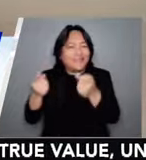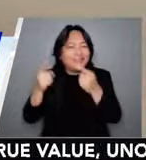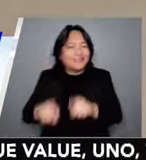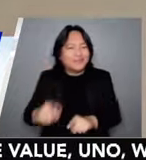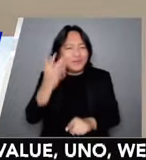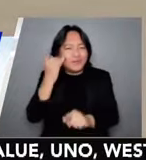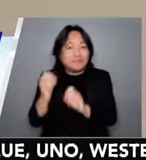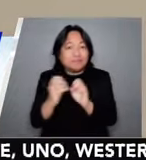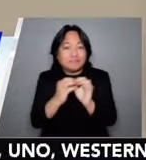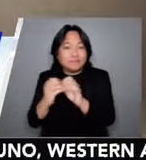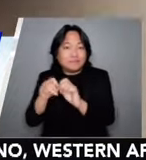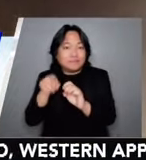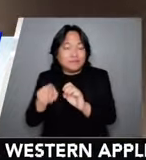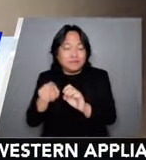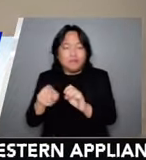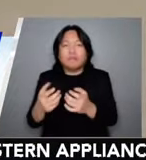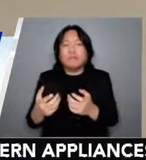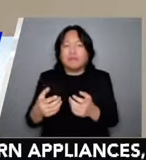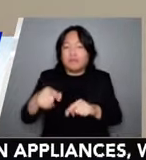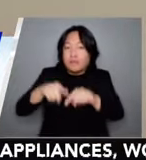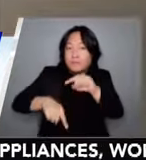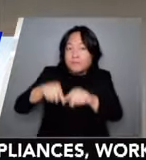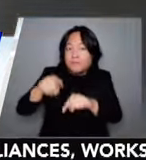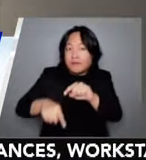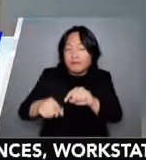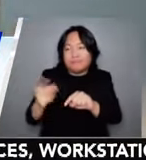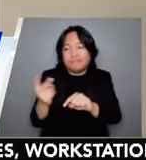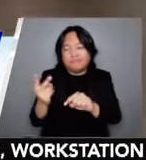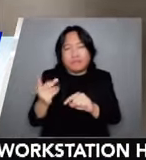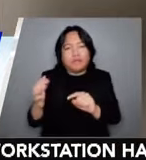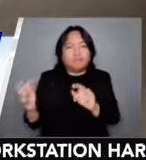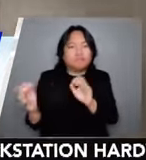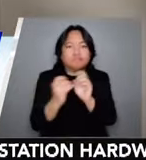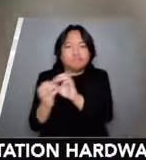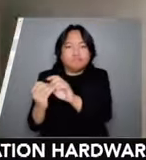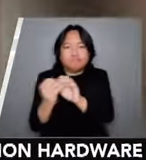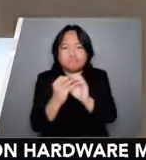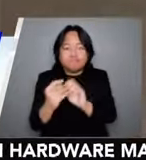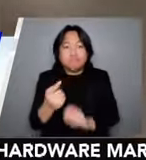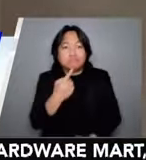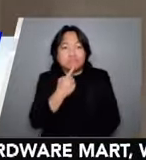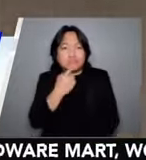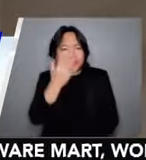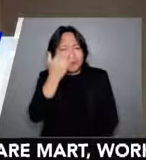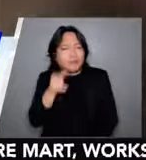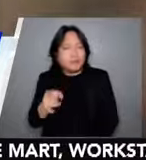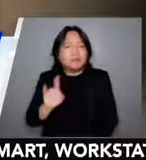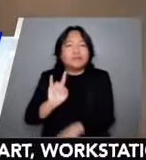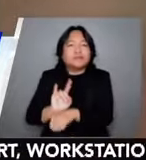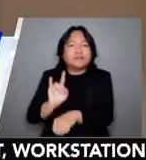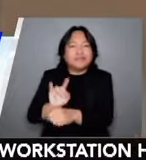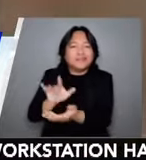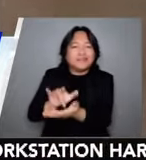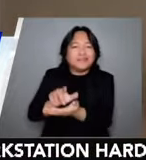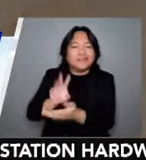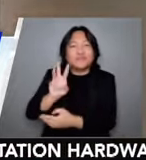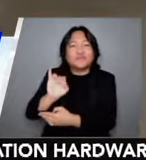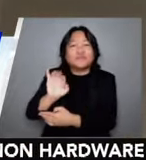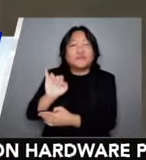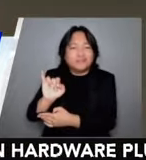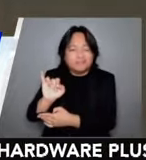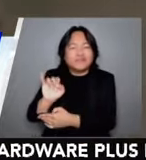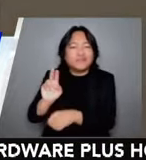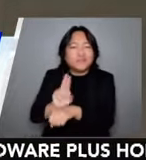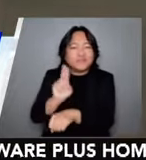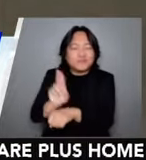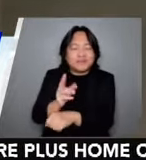ang mga kaibigan ng dalawang babae. Ayon sa kapatid ng biktima, naki-wifi sila roon para mag-research at download. Paniwala nila na pagtripan sila